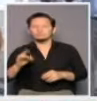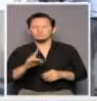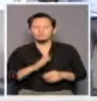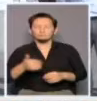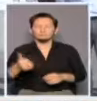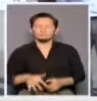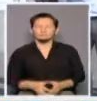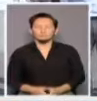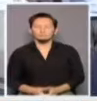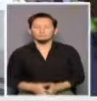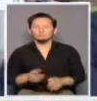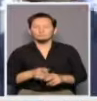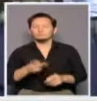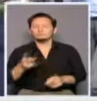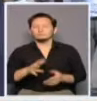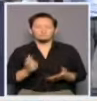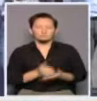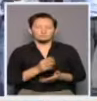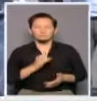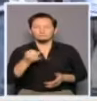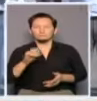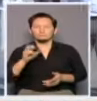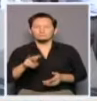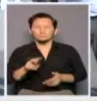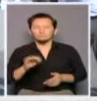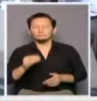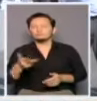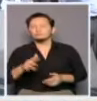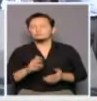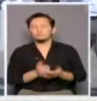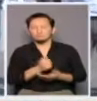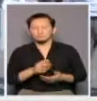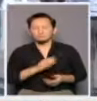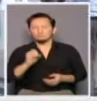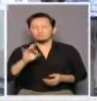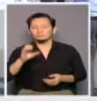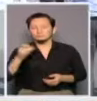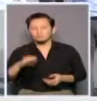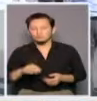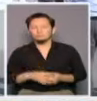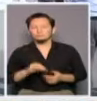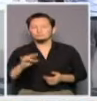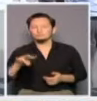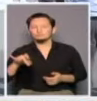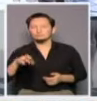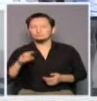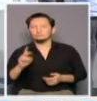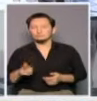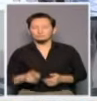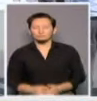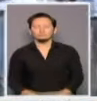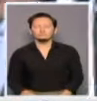опередив своих соперников. Второе место занял Айбол Муканбетов, а третье место поделили Ерсеид Бралин и Нурлыбек